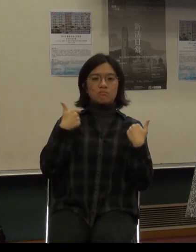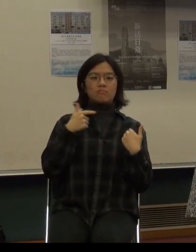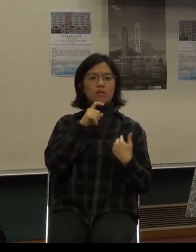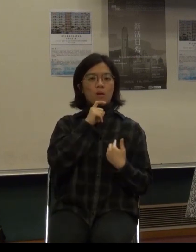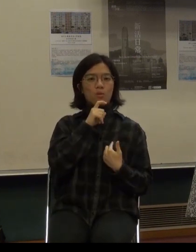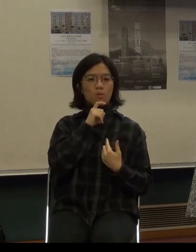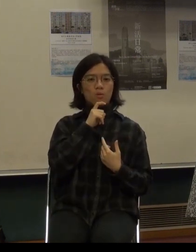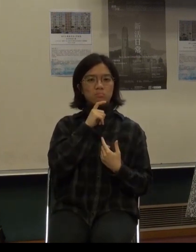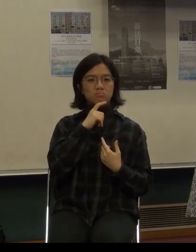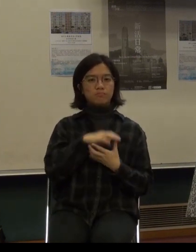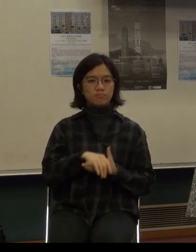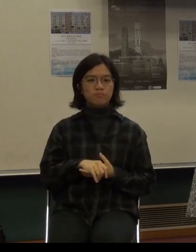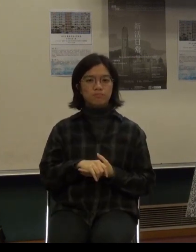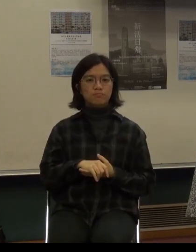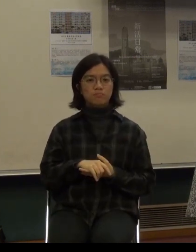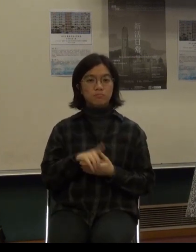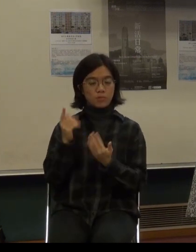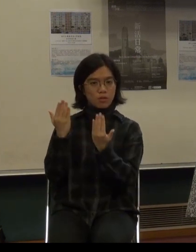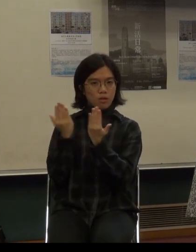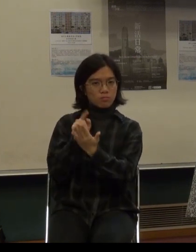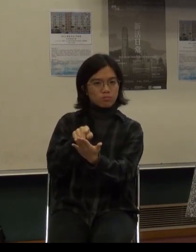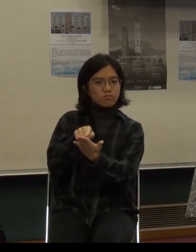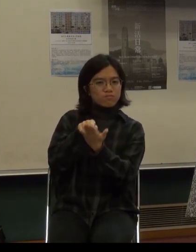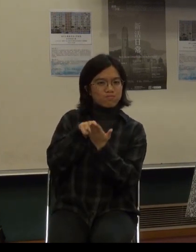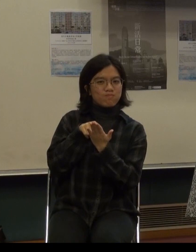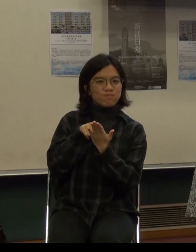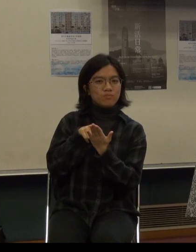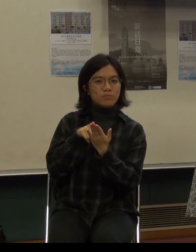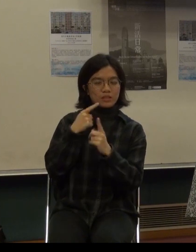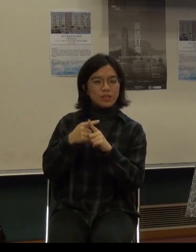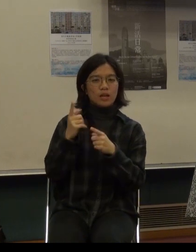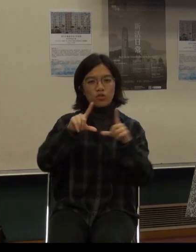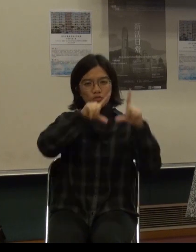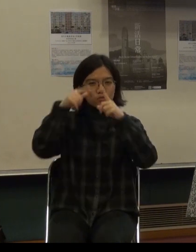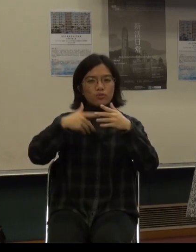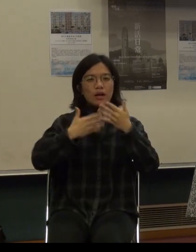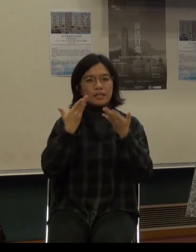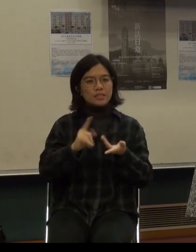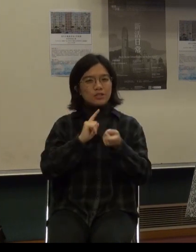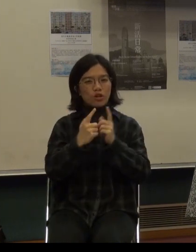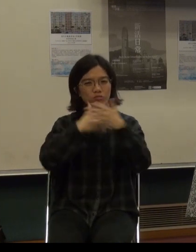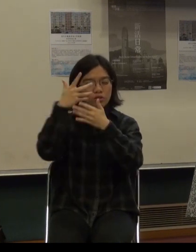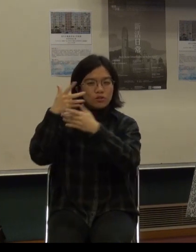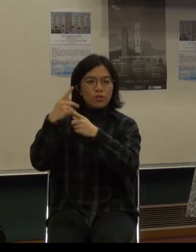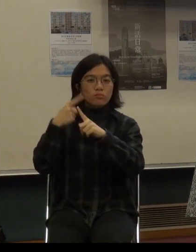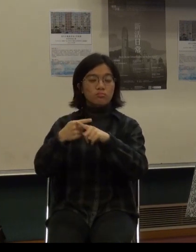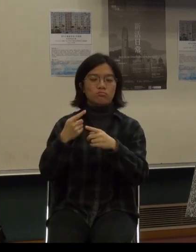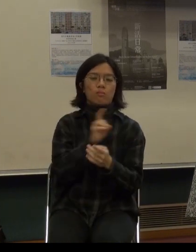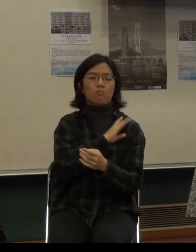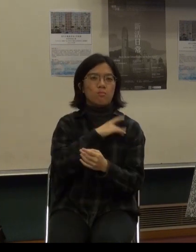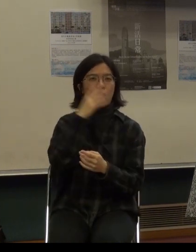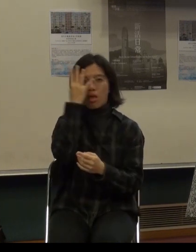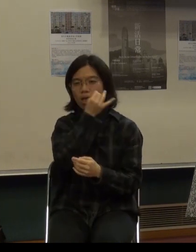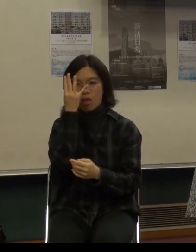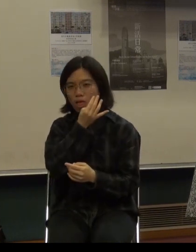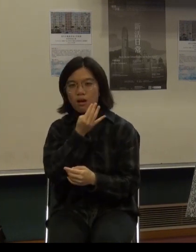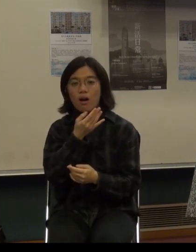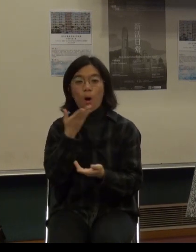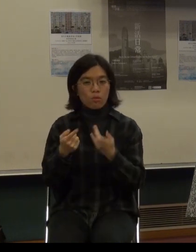佢 prove 咗俾我睇咧，日常嘅現代建築係好容易錯過，甚至你真係好中意現代建築咧，你都會好容